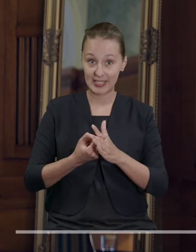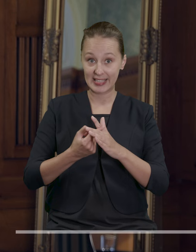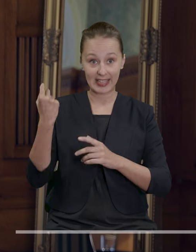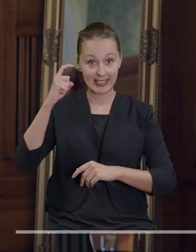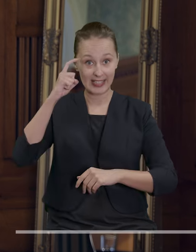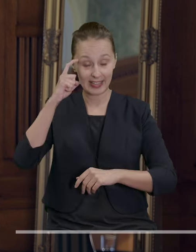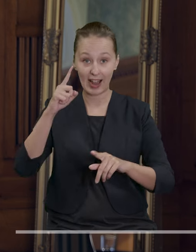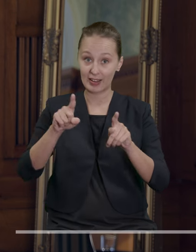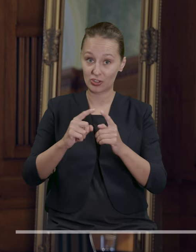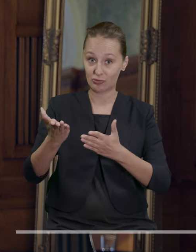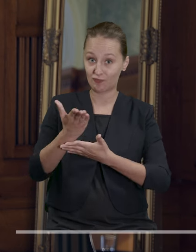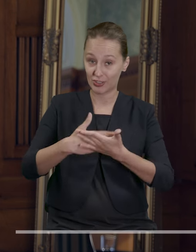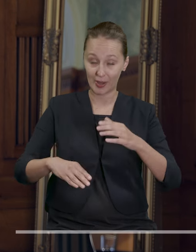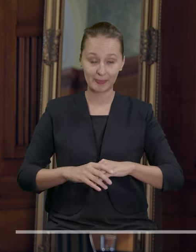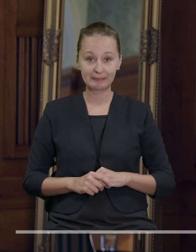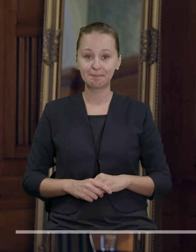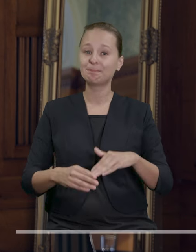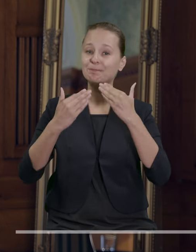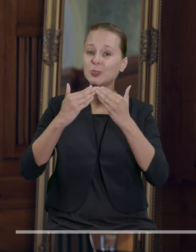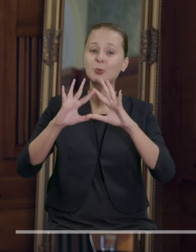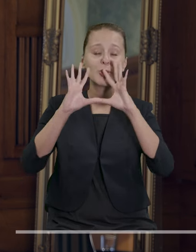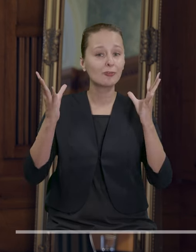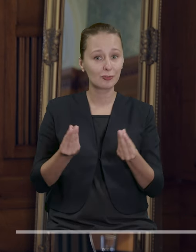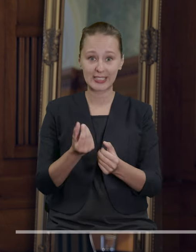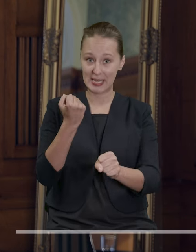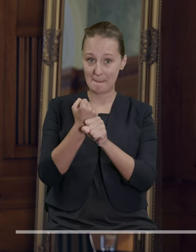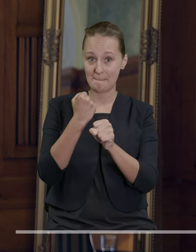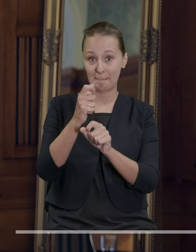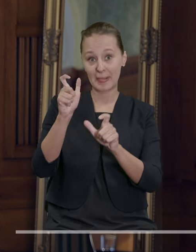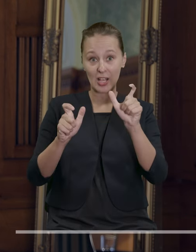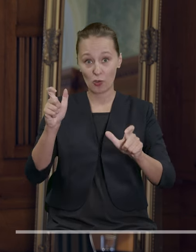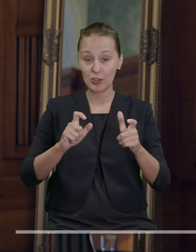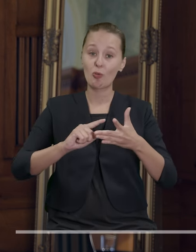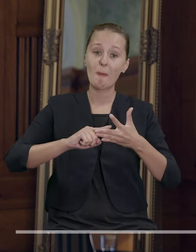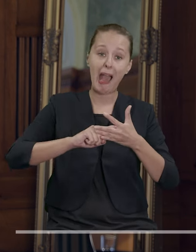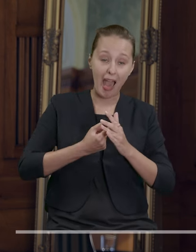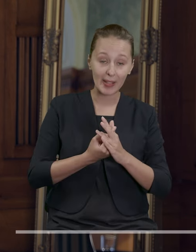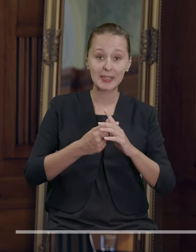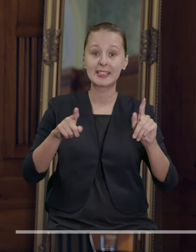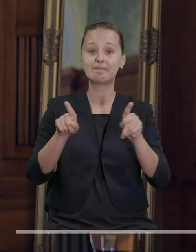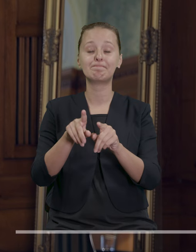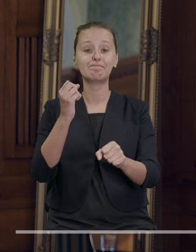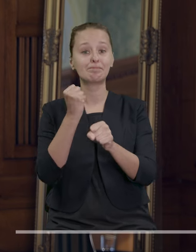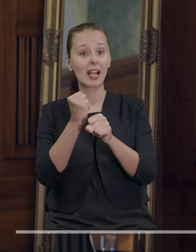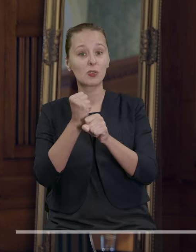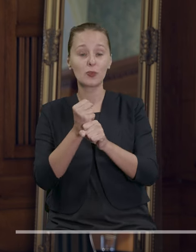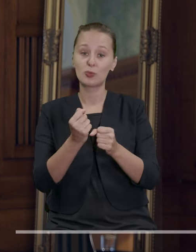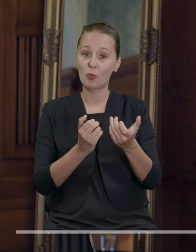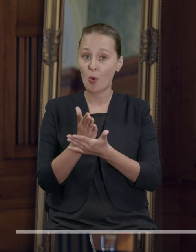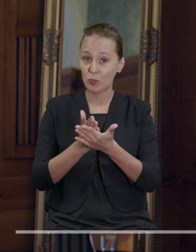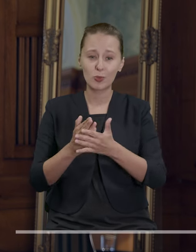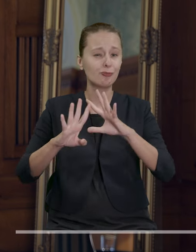administracji centralnej i wydziałowej. Dziękuję wszystkim pracownikom administracyjnym,